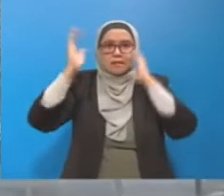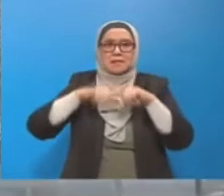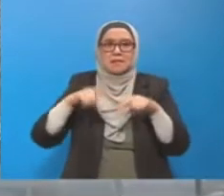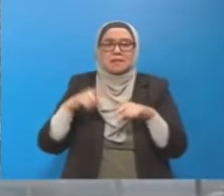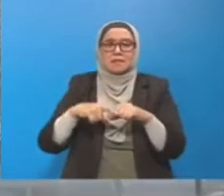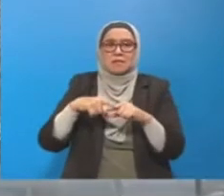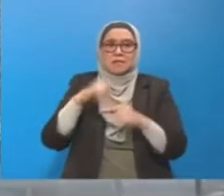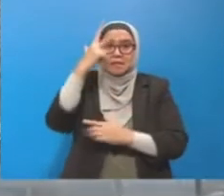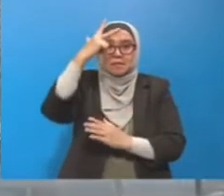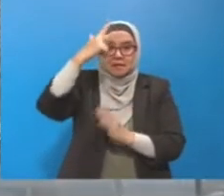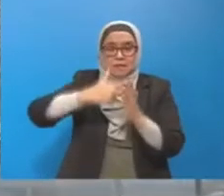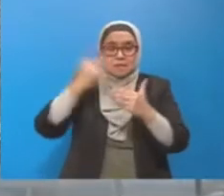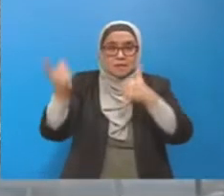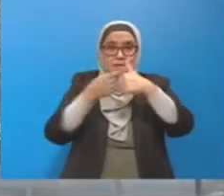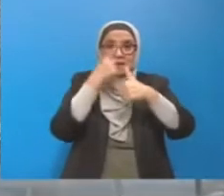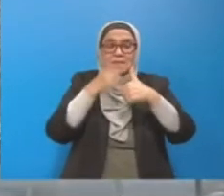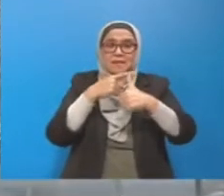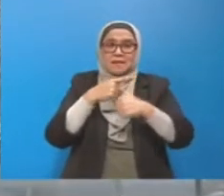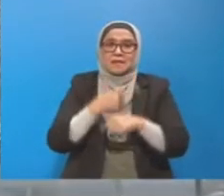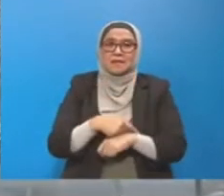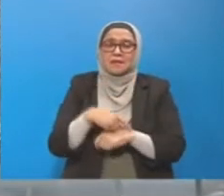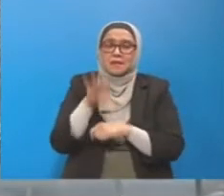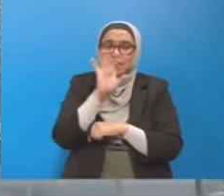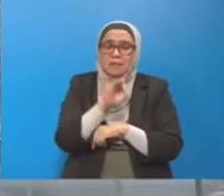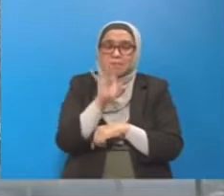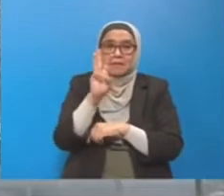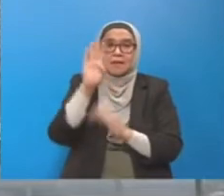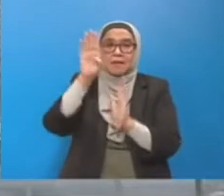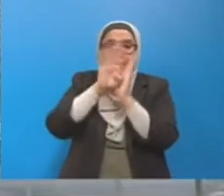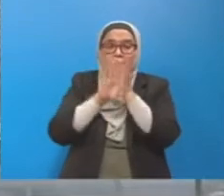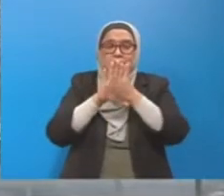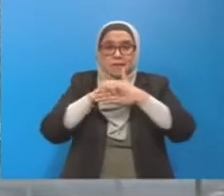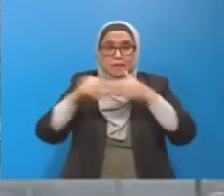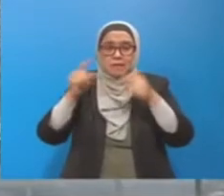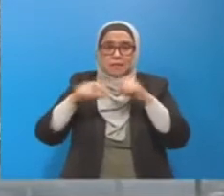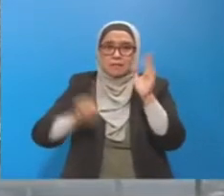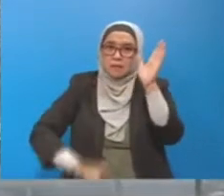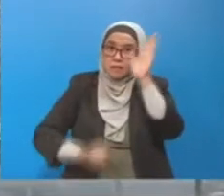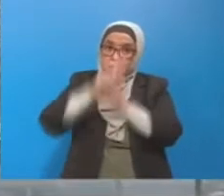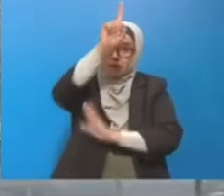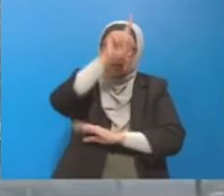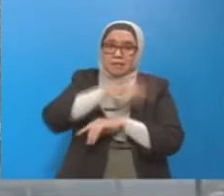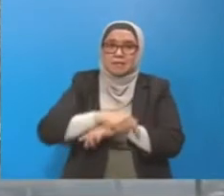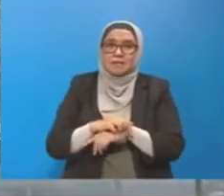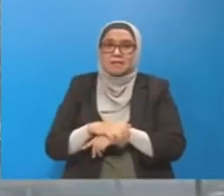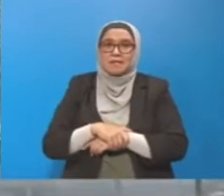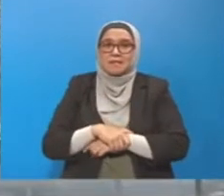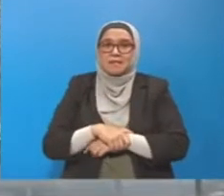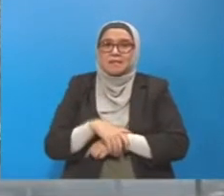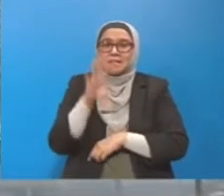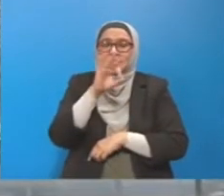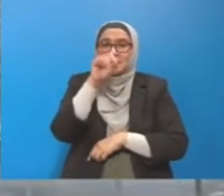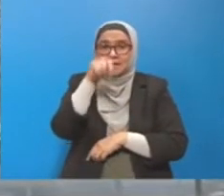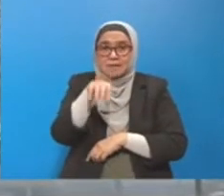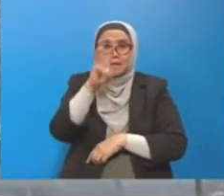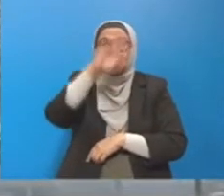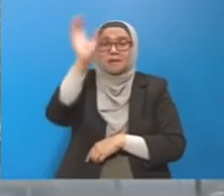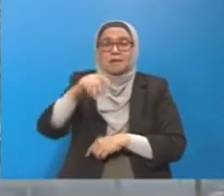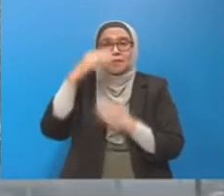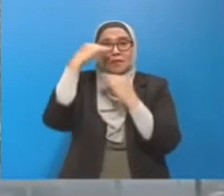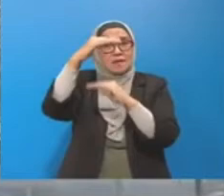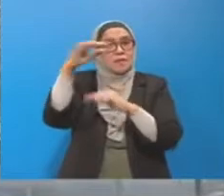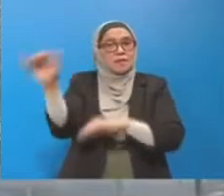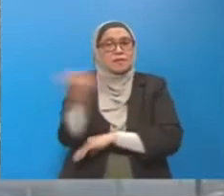penampilan yang mencetak kalau enggak kan 9056 fraktur dalam tempo tahun yang sama jadi bila